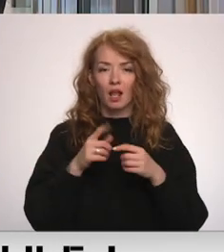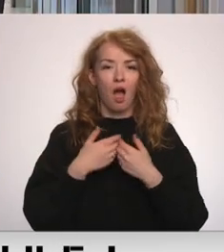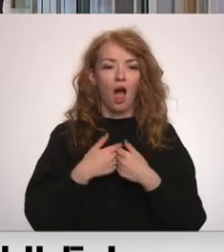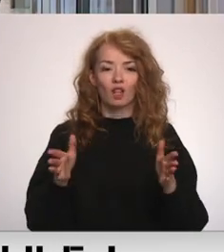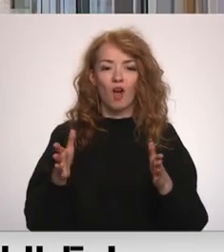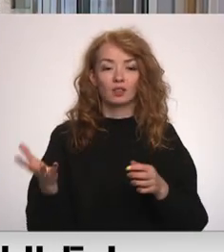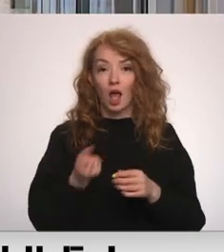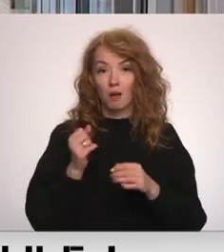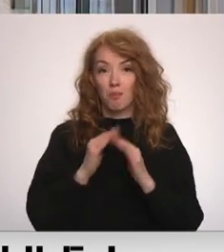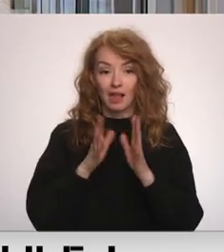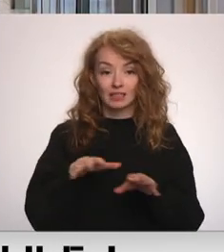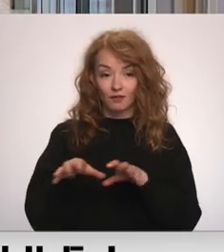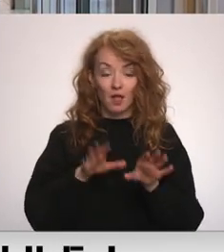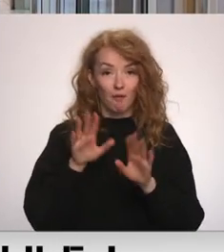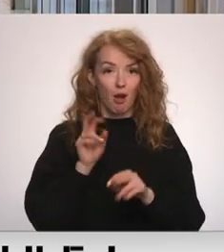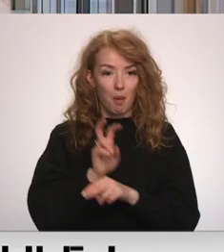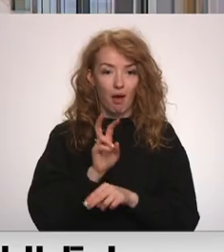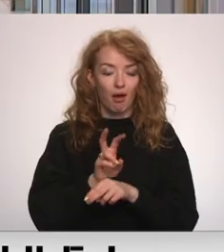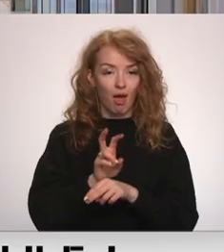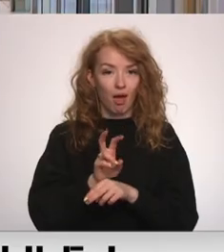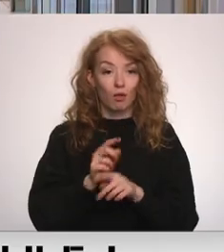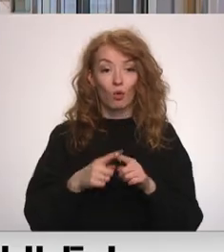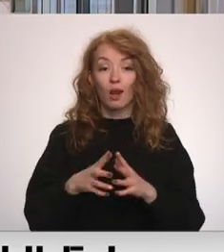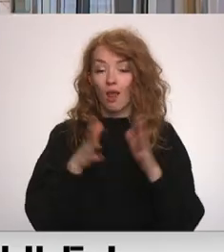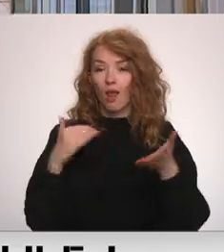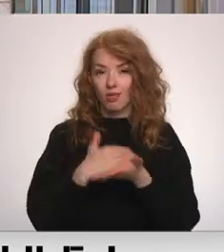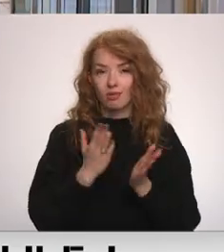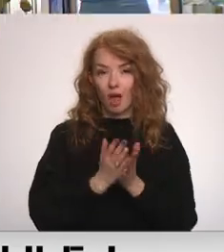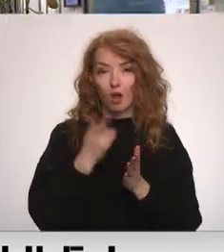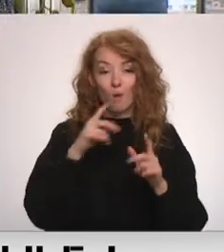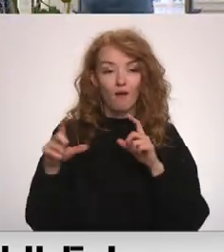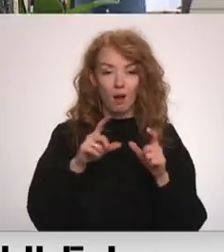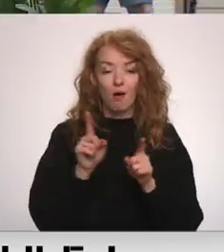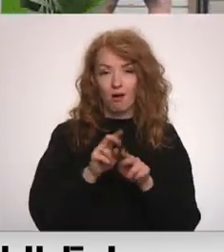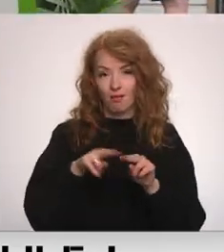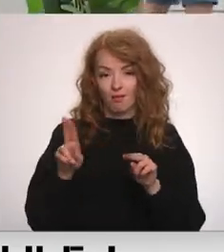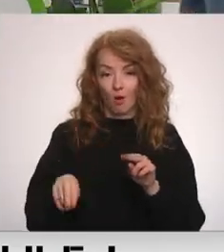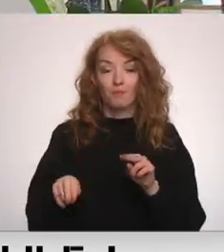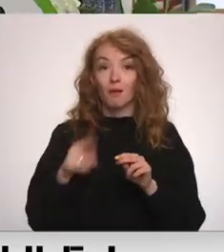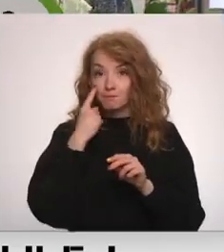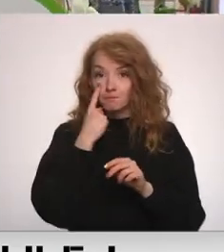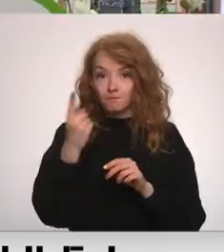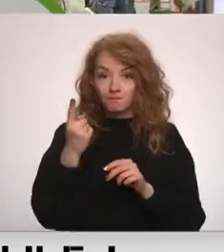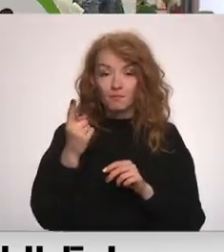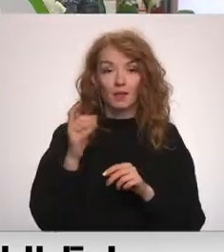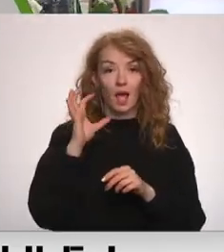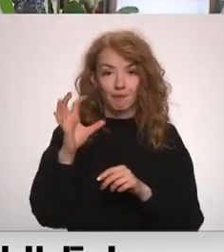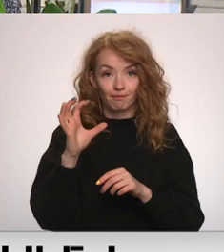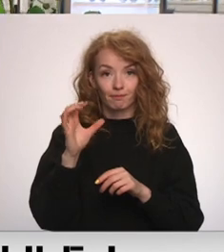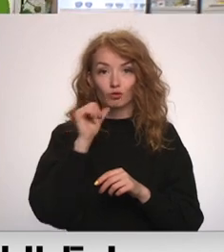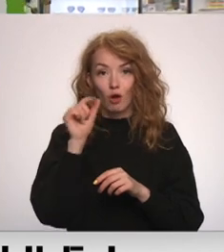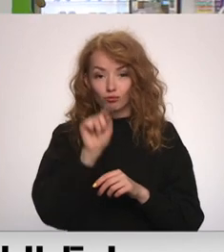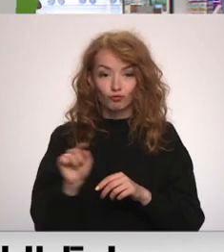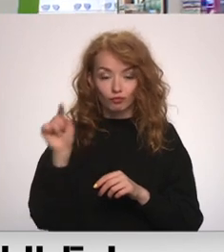ar mājdzīvniekiem var apmeklēt un lielāko daļu no veikaliem arī. Norāda, vai ķepēns gaidīts redzama pie